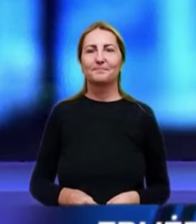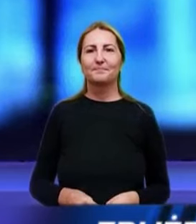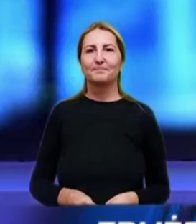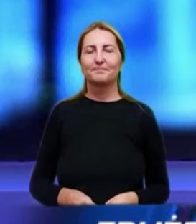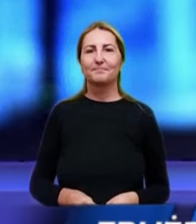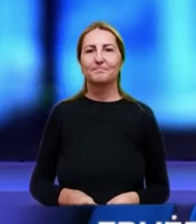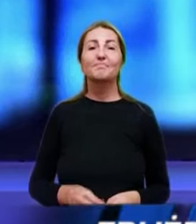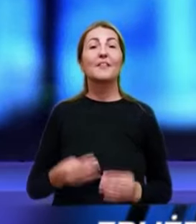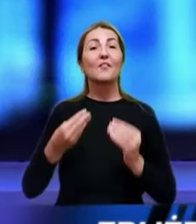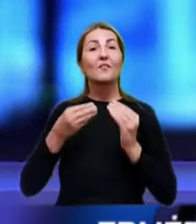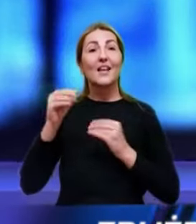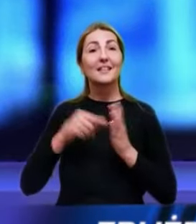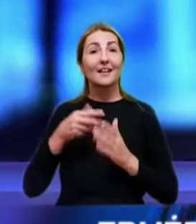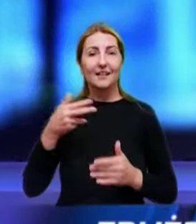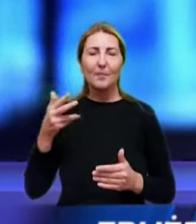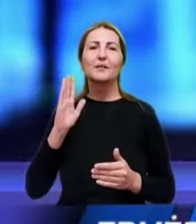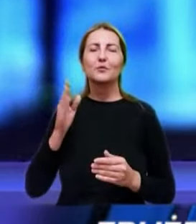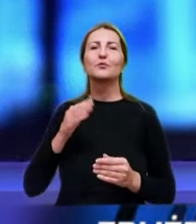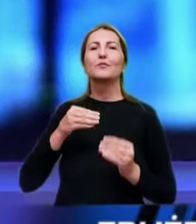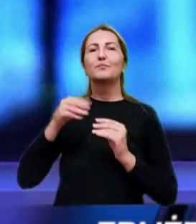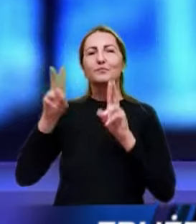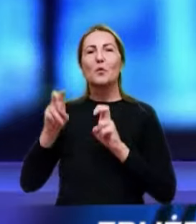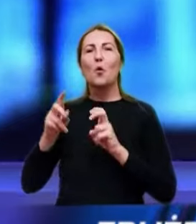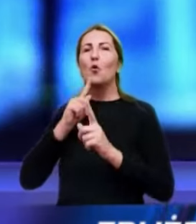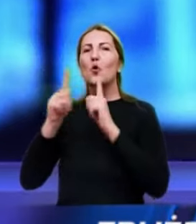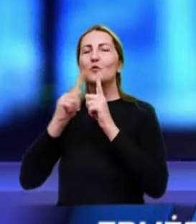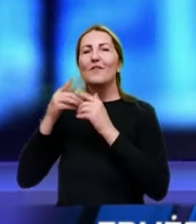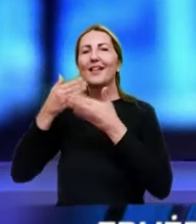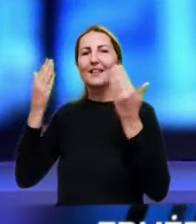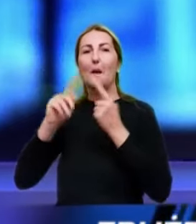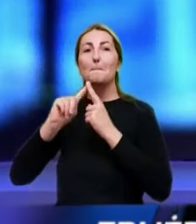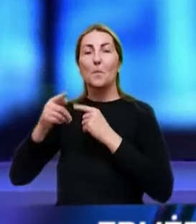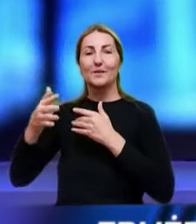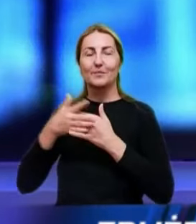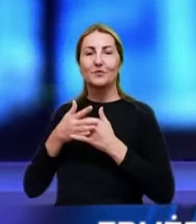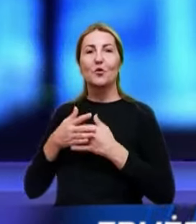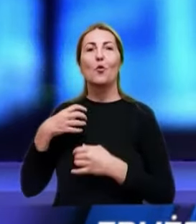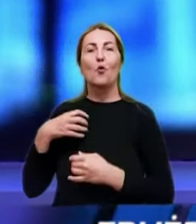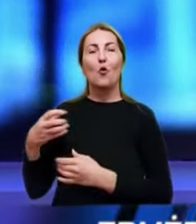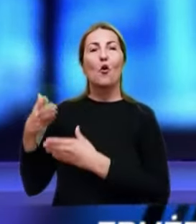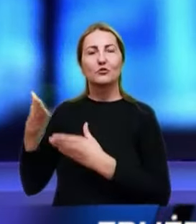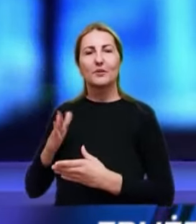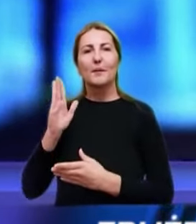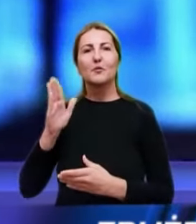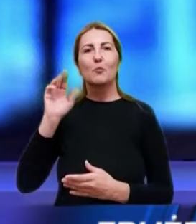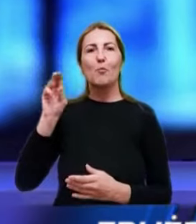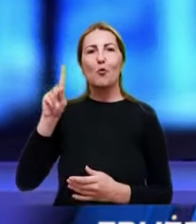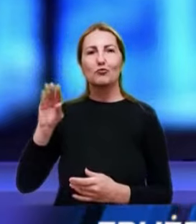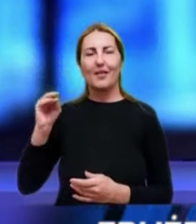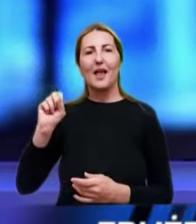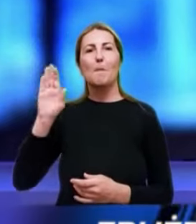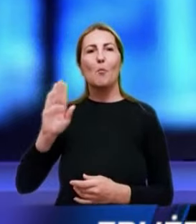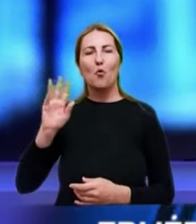Więcej na ten temat w rozmowie dnia tuż po głównym wydaniu zbliżeń. Gośćmi Agaty Mielczarek będą Bożena Borowska, prezes